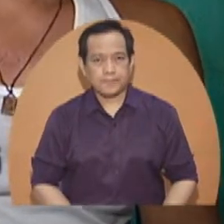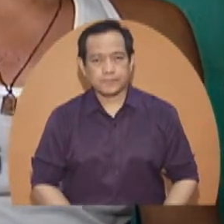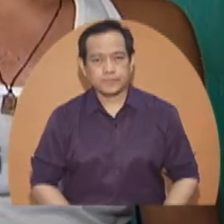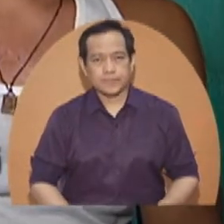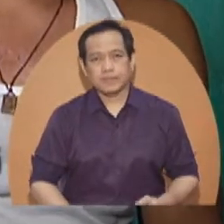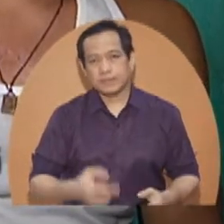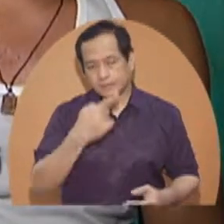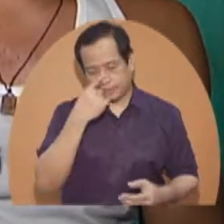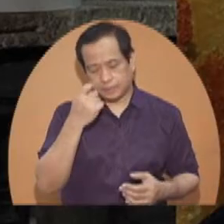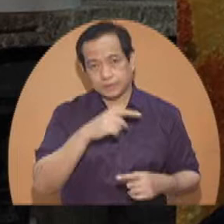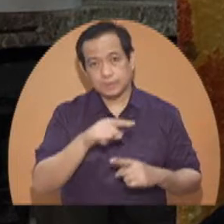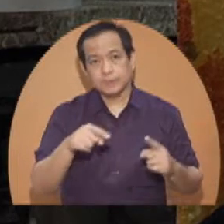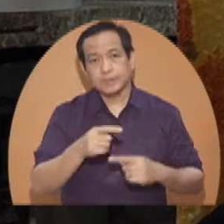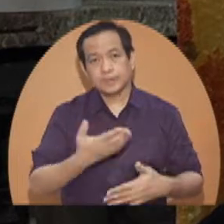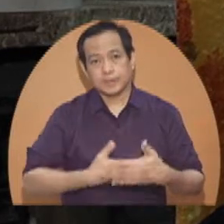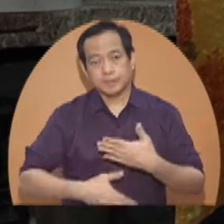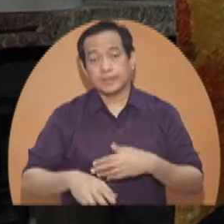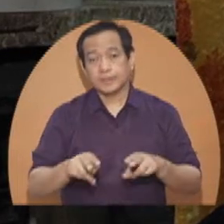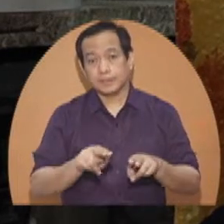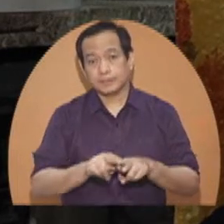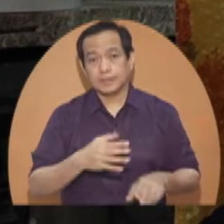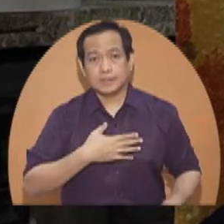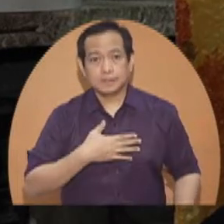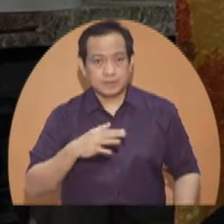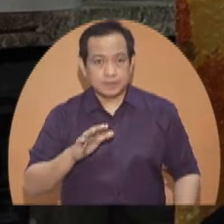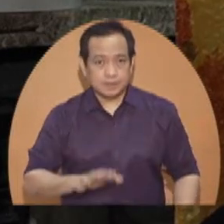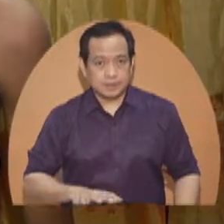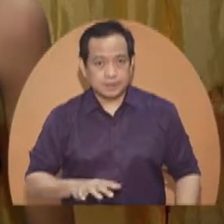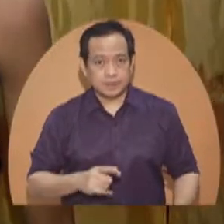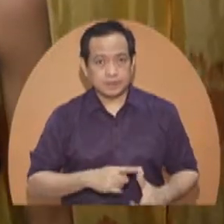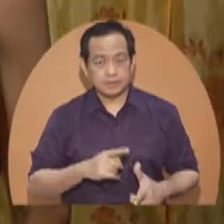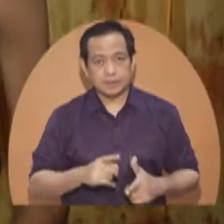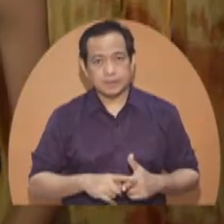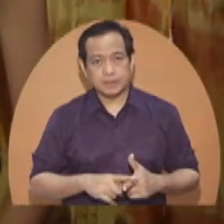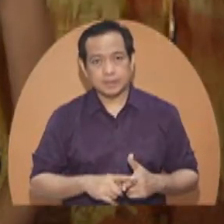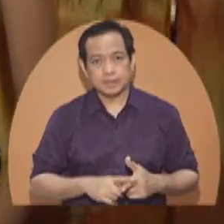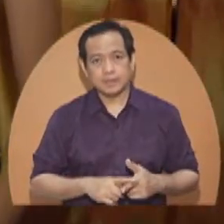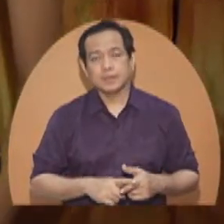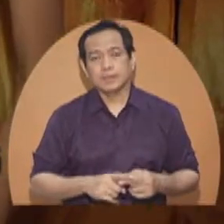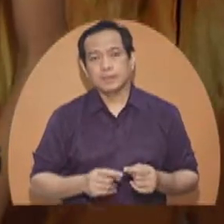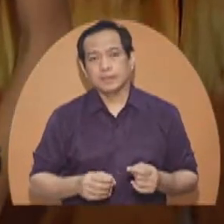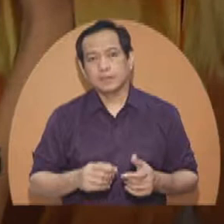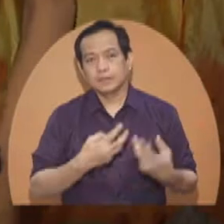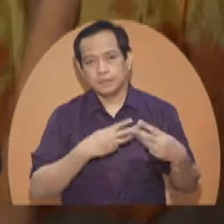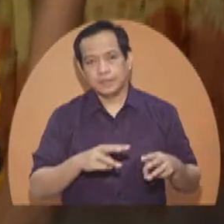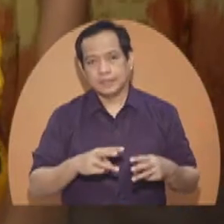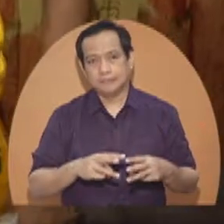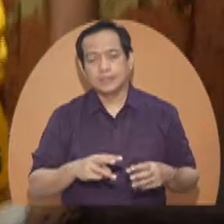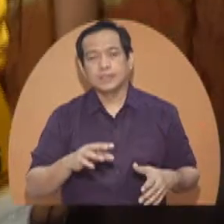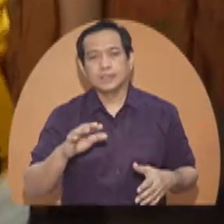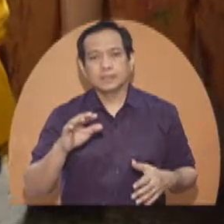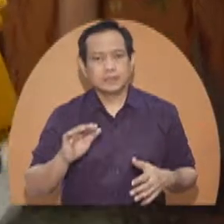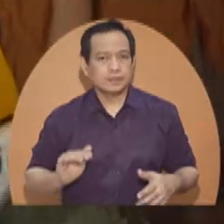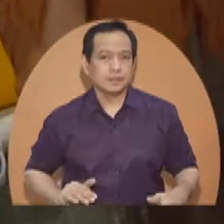Imbon po siguro ito po, ma'am. Sinong pinanganak siya, normal po eh. Bigla lang ito nang umubo yung likod niya eh. Abang lumalaki